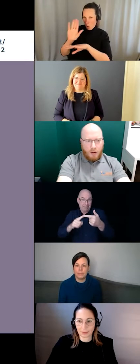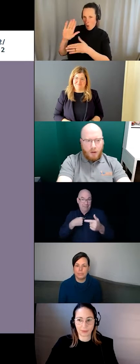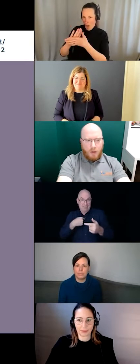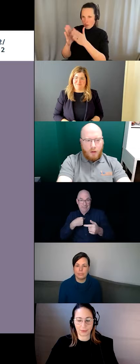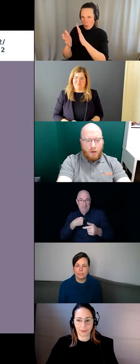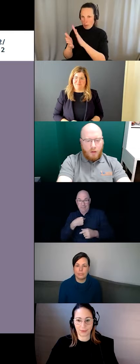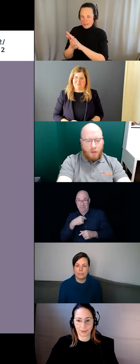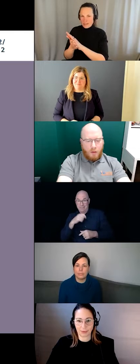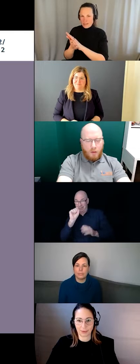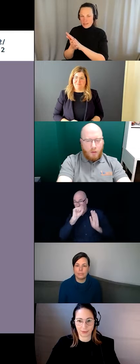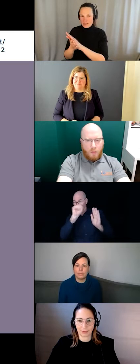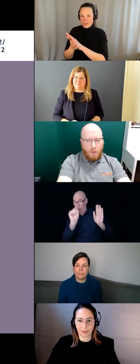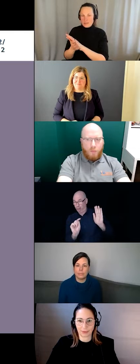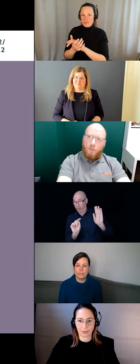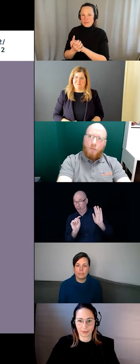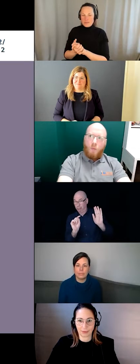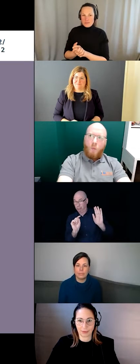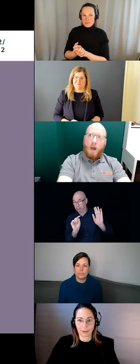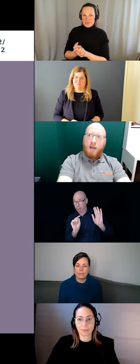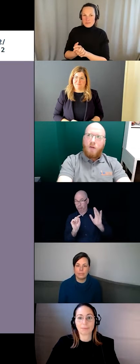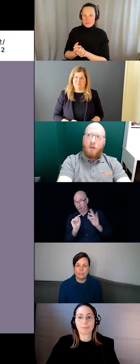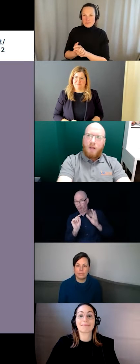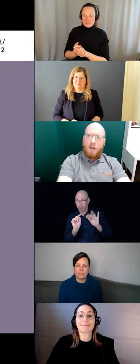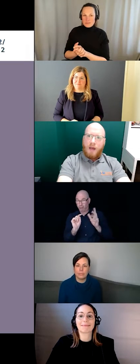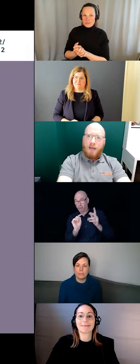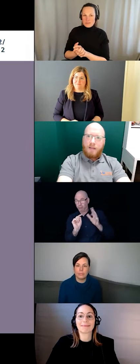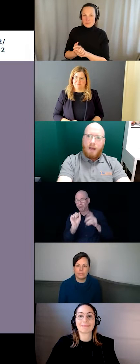business? Et cette question,